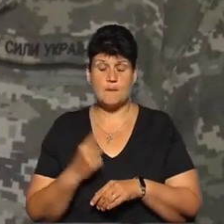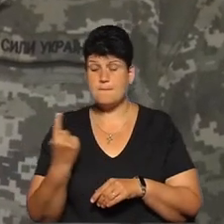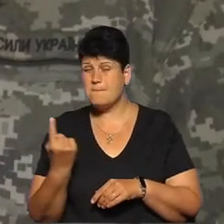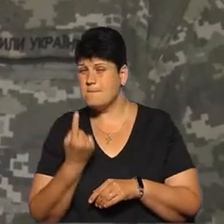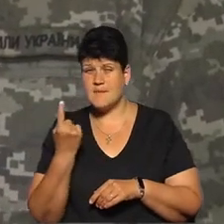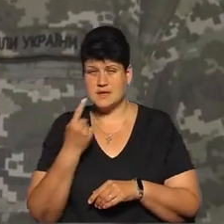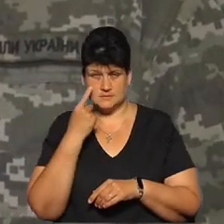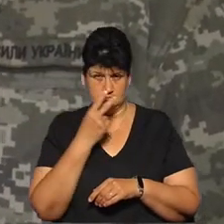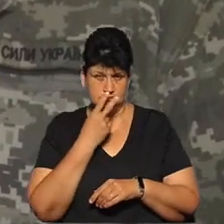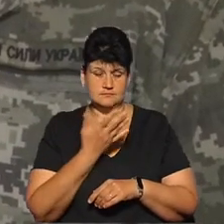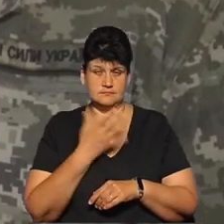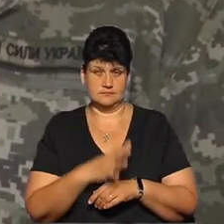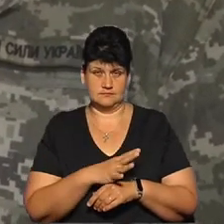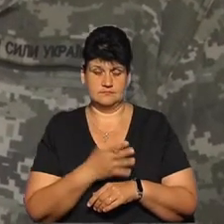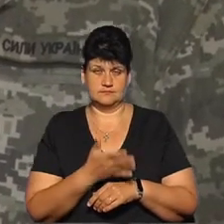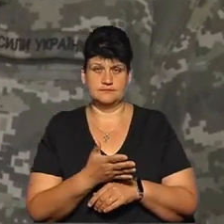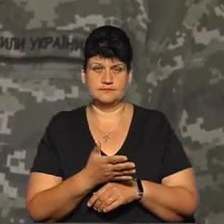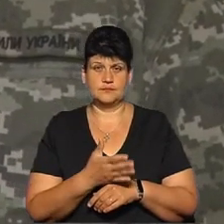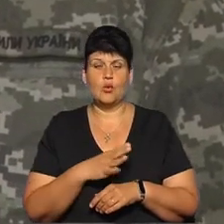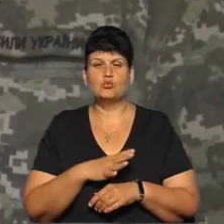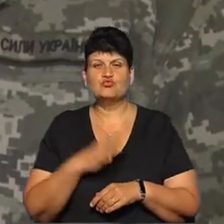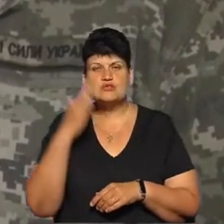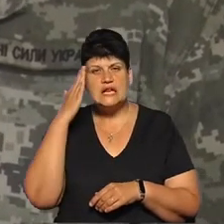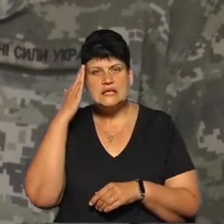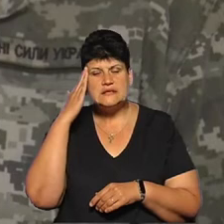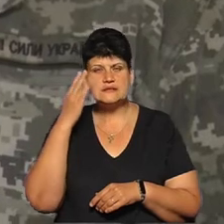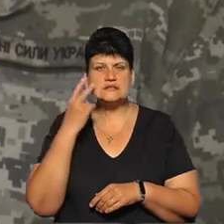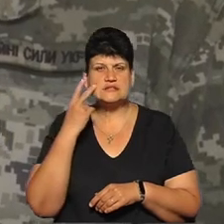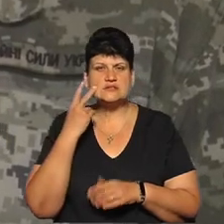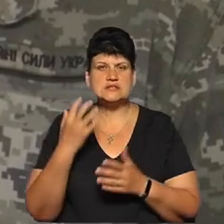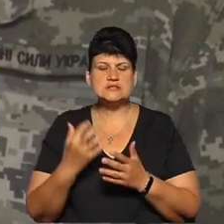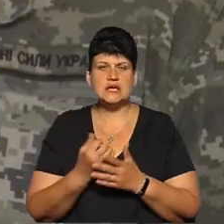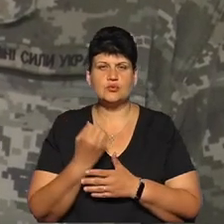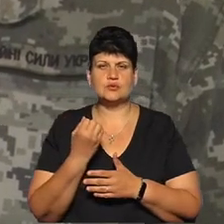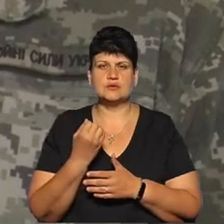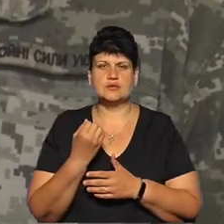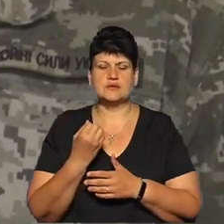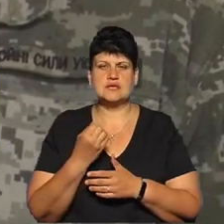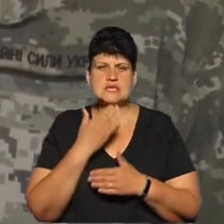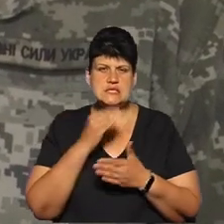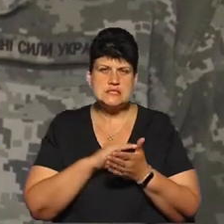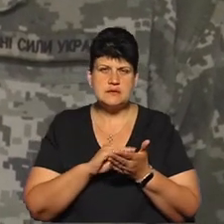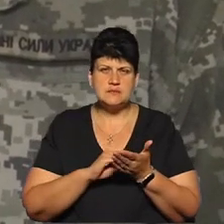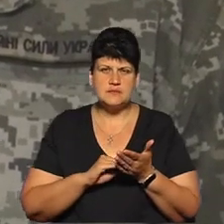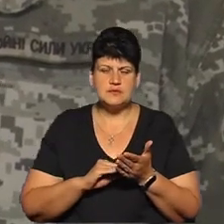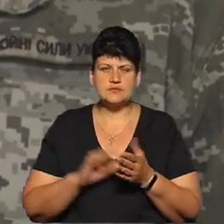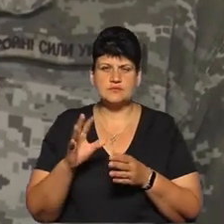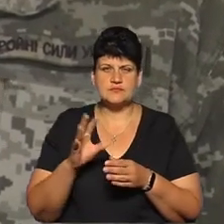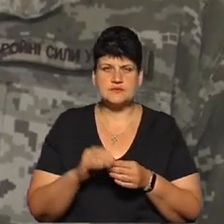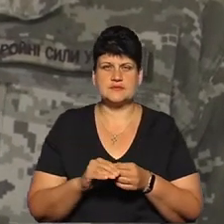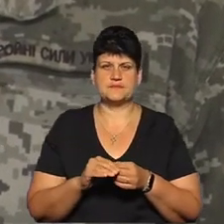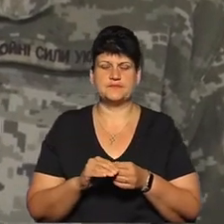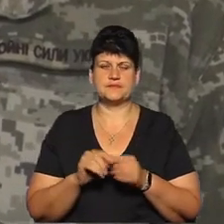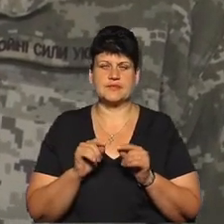був талановитий. Він скрізь знаходив плюси і їх записував. Там, де всі інші